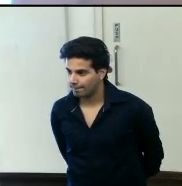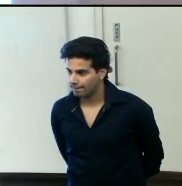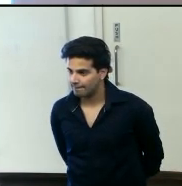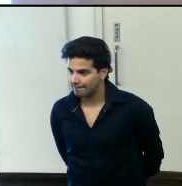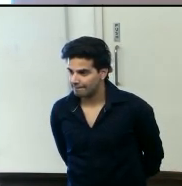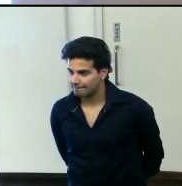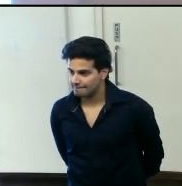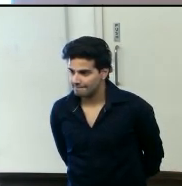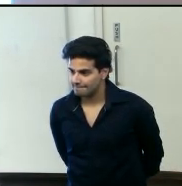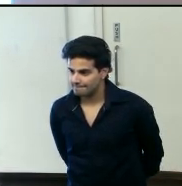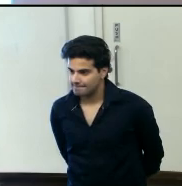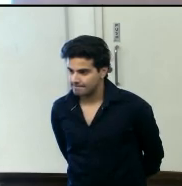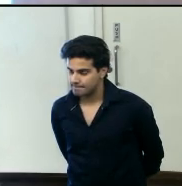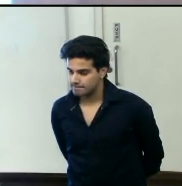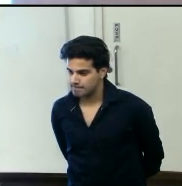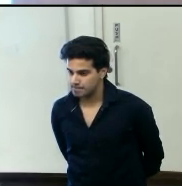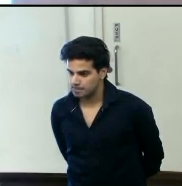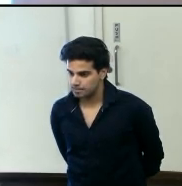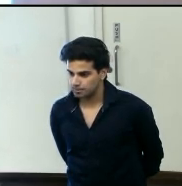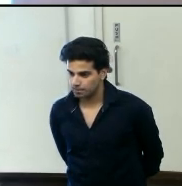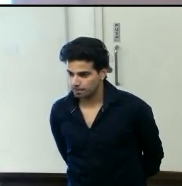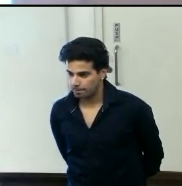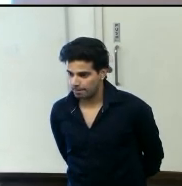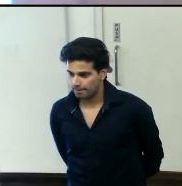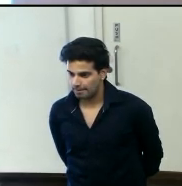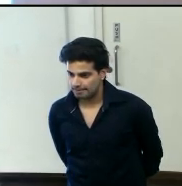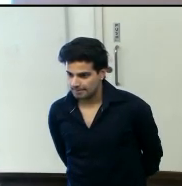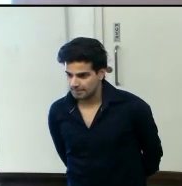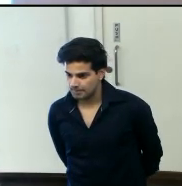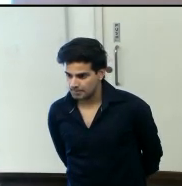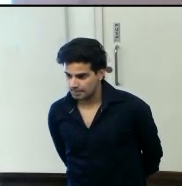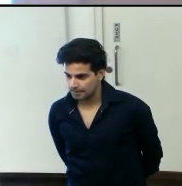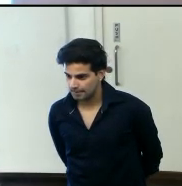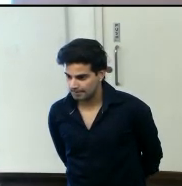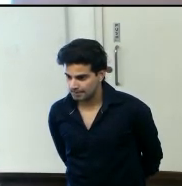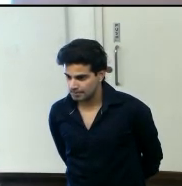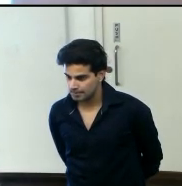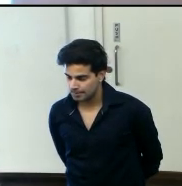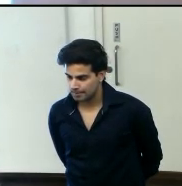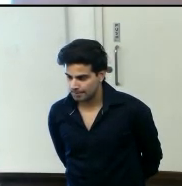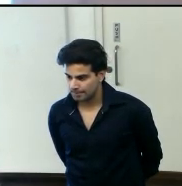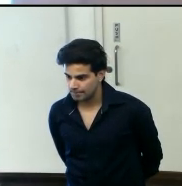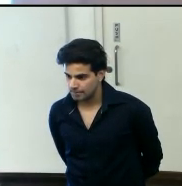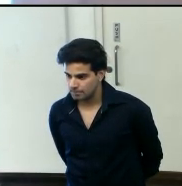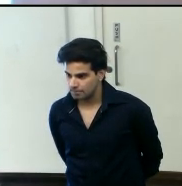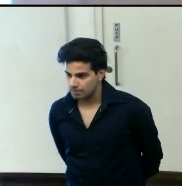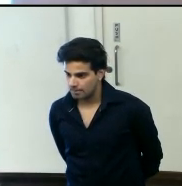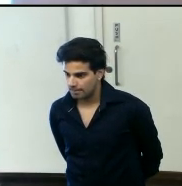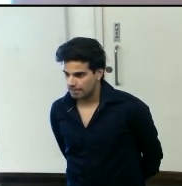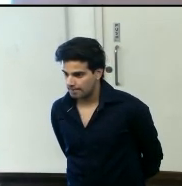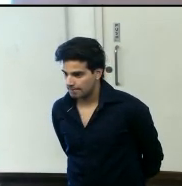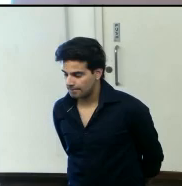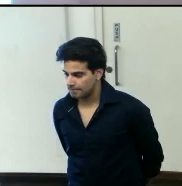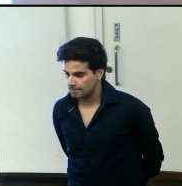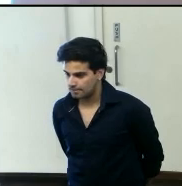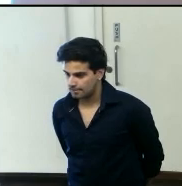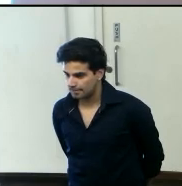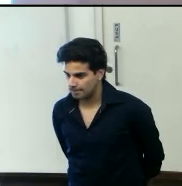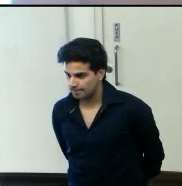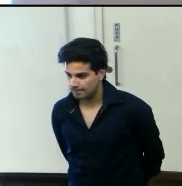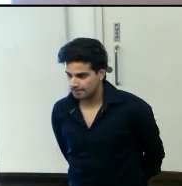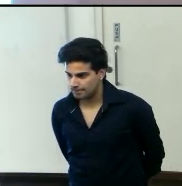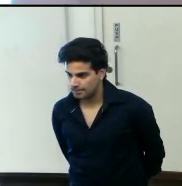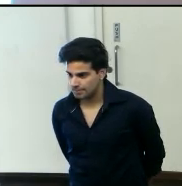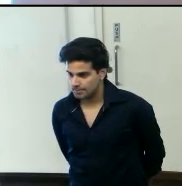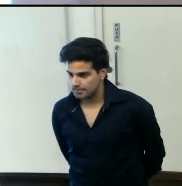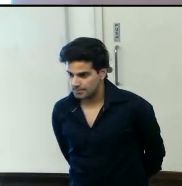ಇದೇನೋ ಬೇರೆ ಇದೆ, ಅದೇನೋ ಬೇರೆ ಇದೆ, ಇದು ಎರಡನ್ನ ಒಟ್ಟಿಗೆ ತಂದು ಇಟ್ಟಾಗ ಒಂದು ಫ್ರೇಮ್ ಒಳಗಡೆಗೆ ನಾವು ಕನ್ನಡದಲ್ಲಿ ಅದಕ್ಕೆ ಸನ್ನಿಧಿ ಅಂತ ಹೇಳ್ತೀವಿ. ಸನ್ನಿಧಿ ಅಂದರೆ